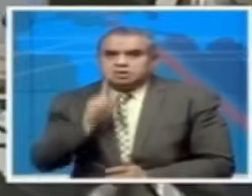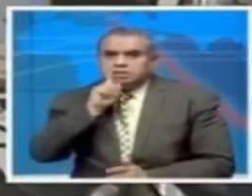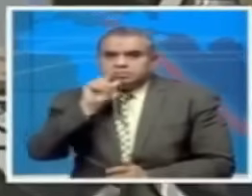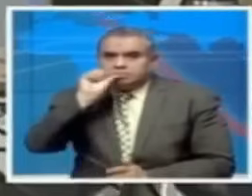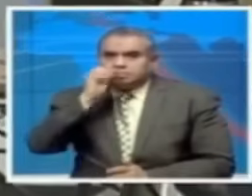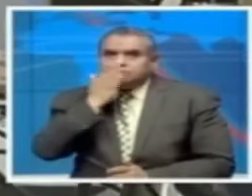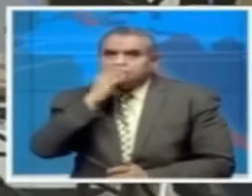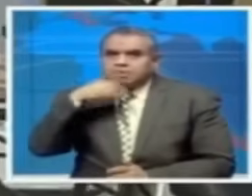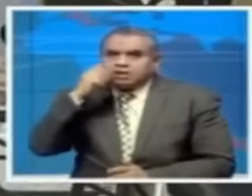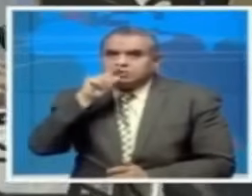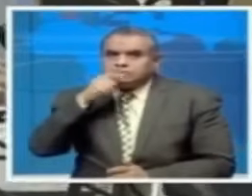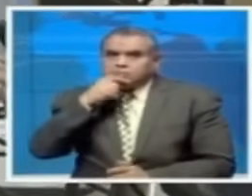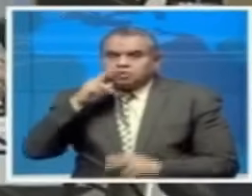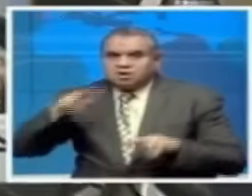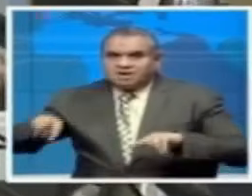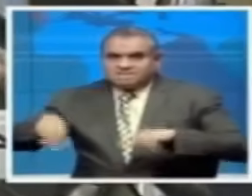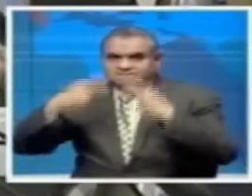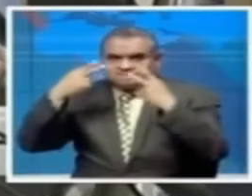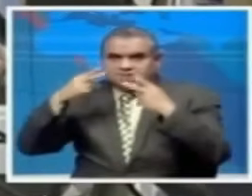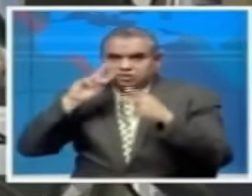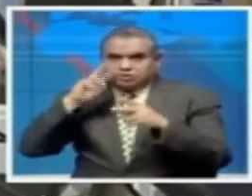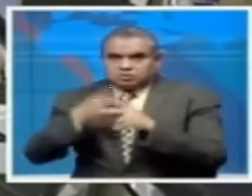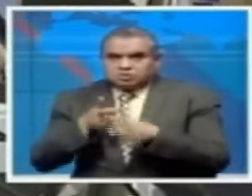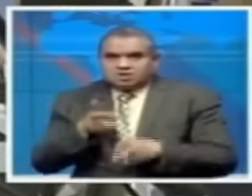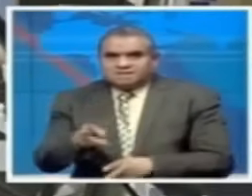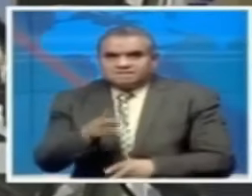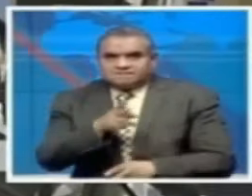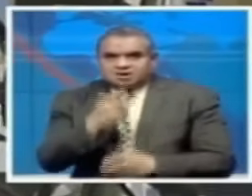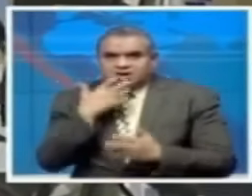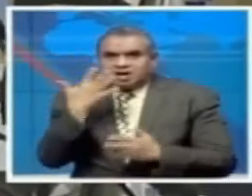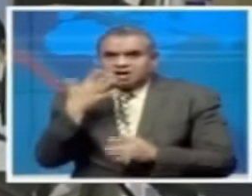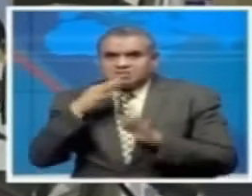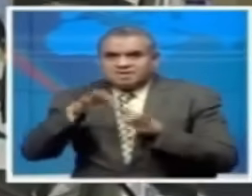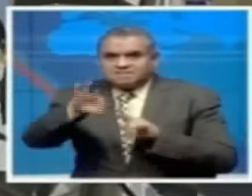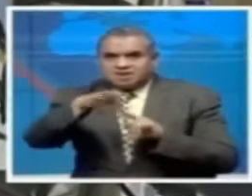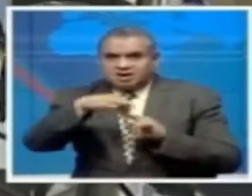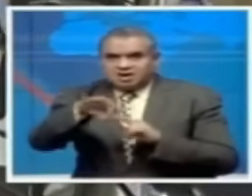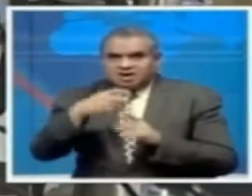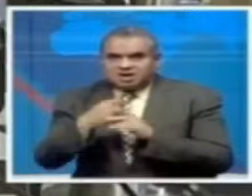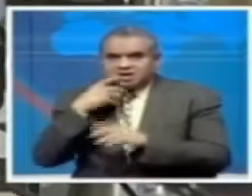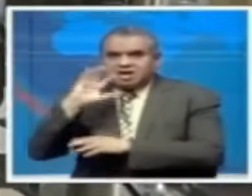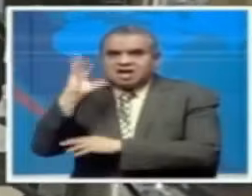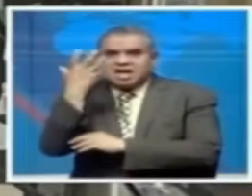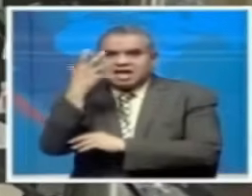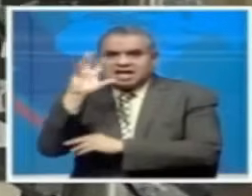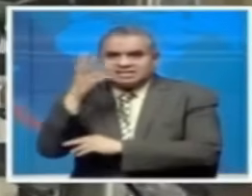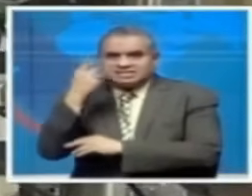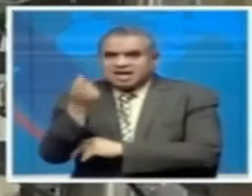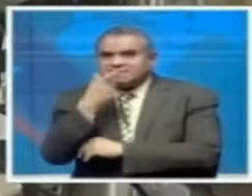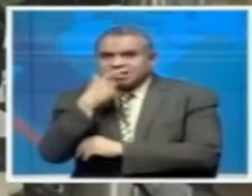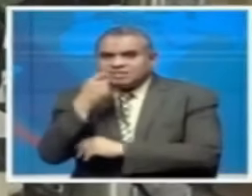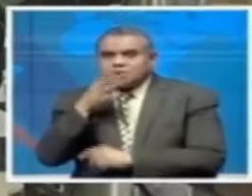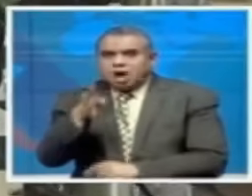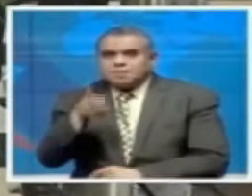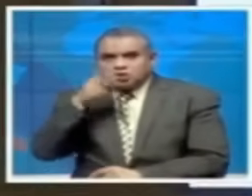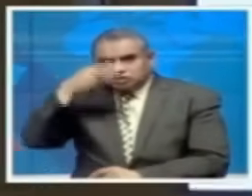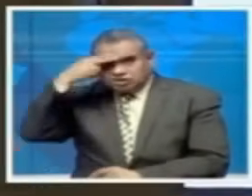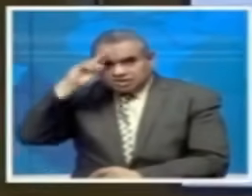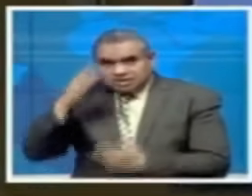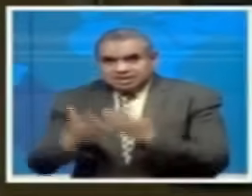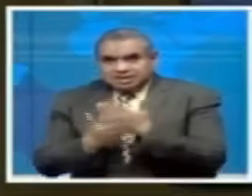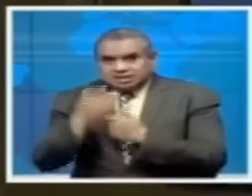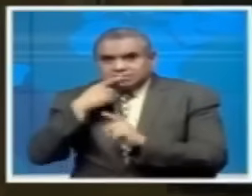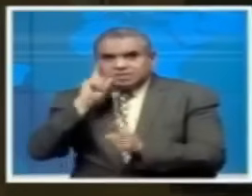مدبولي يشهد عبر الفيديو كونفرنس افتتاح 5 أفرع لصيدليات إسعاف 24 بعد تطويرها، ويوجه